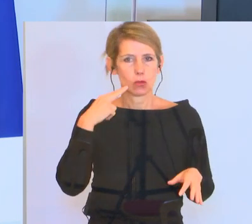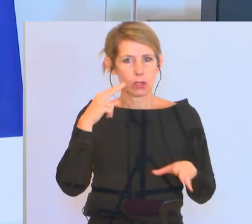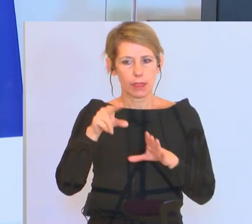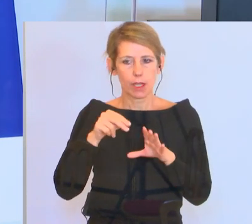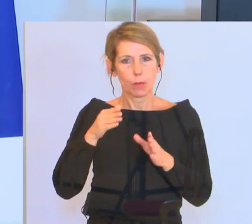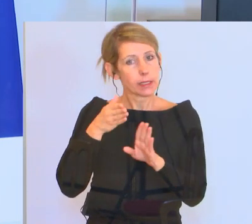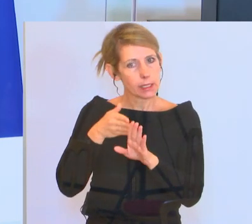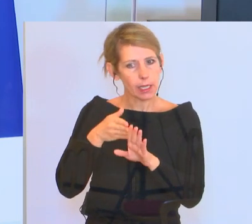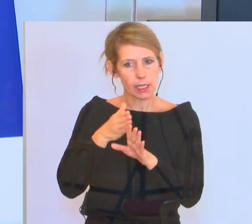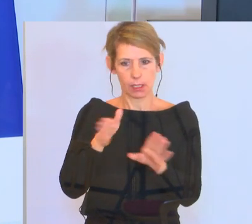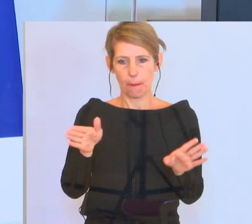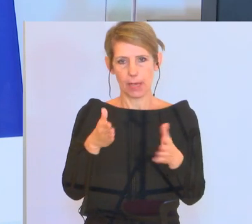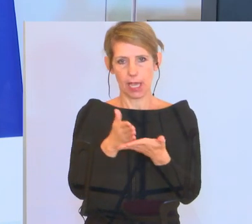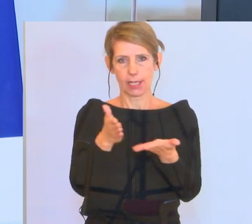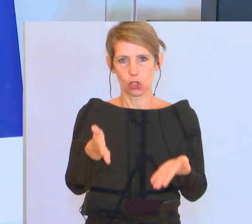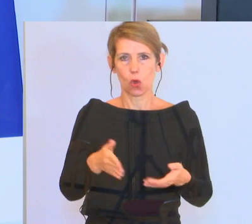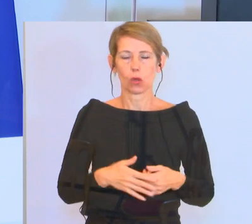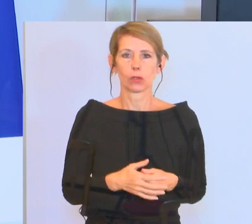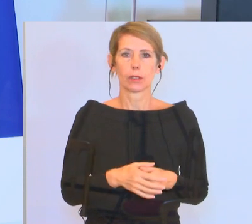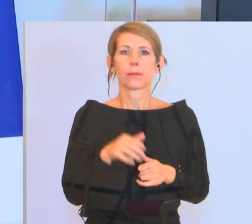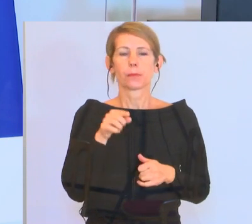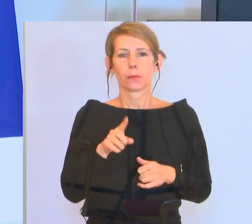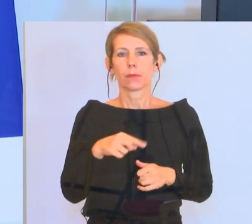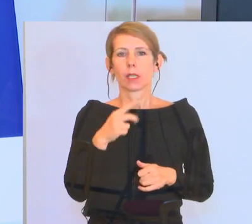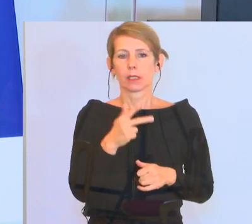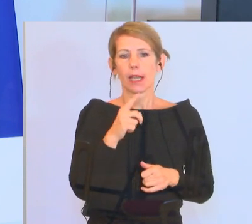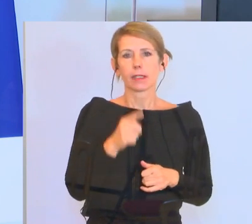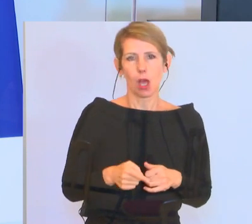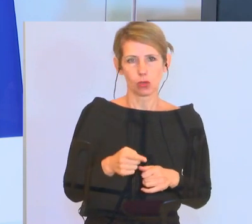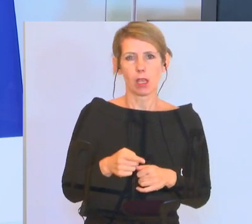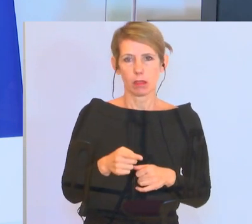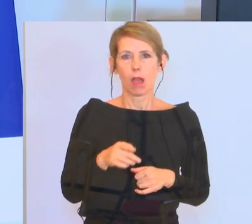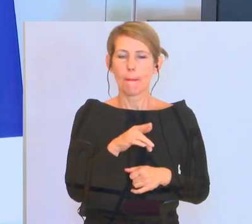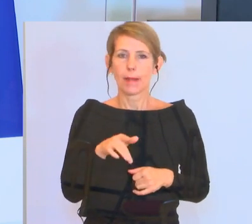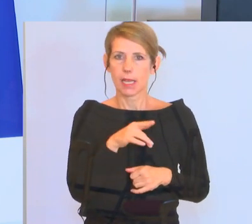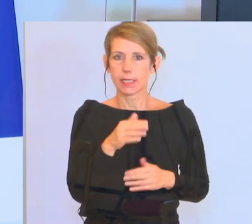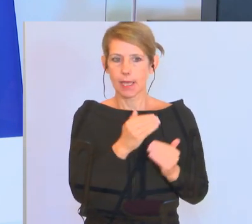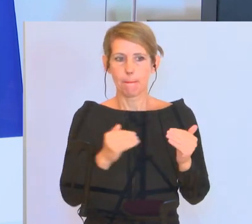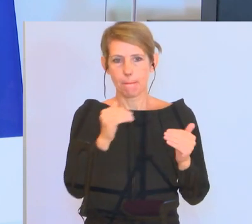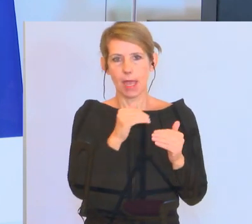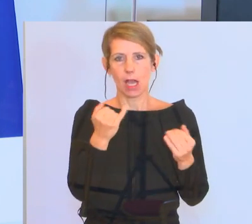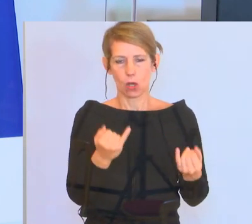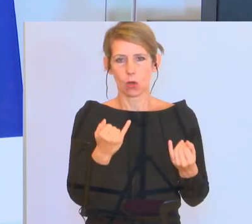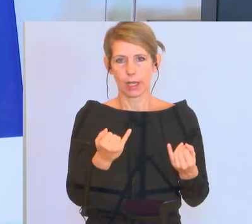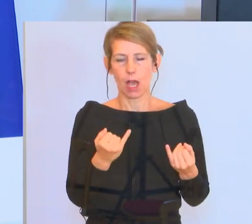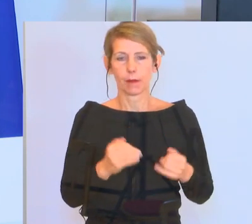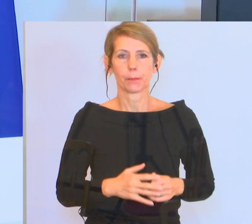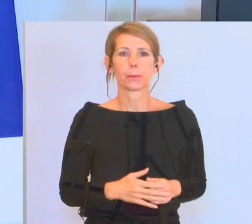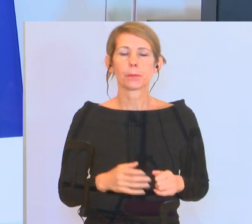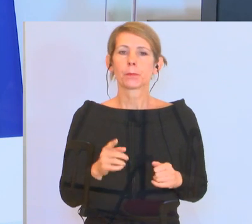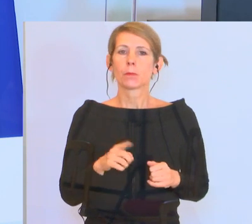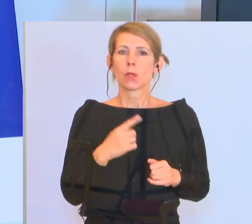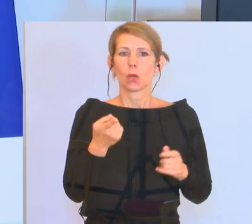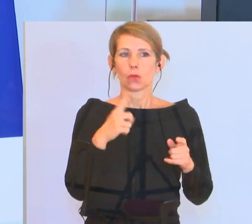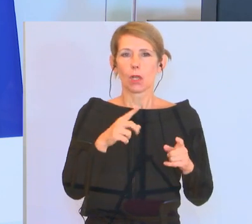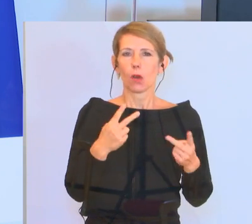Betrieb direkt. Und hier haben wir insgesamt 3.000 Plätze aufgestockt heuer, und zugleich war es uns